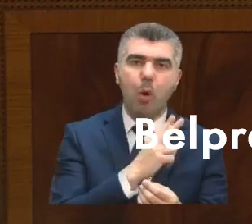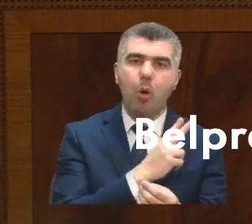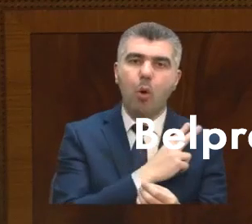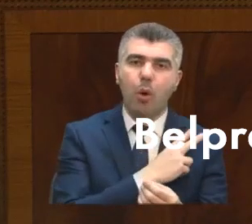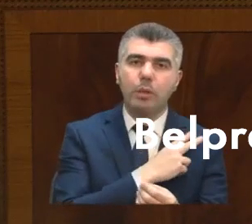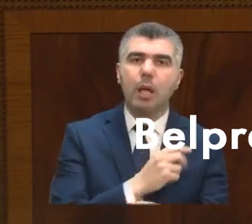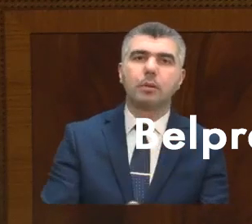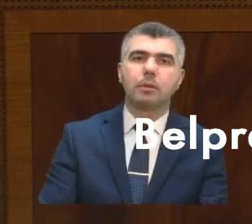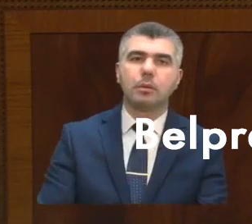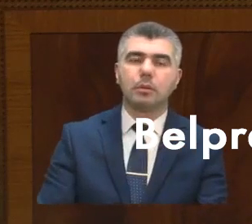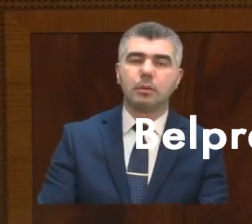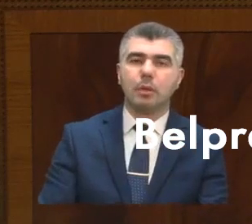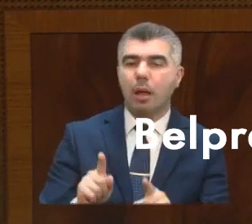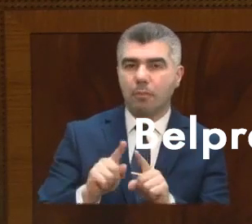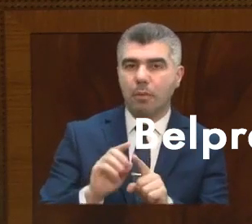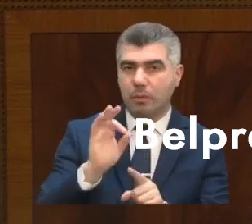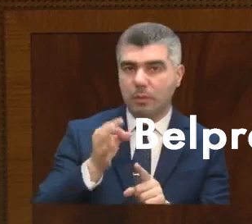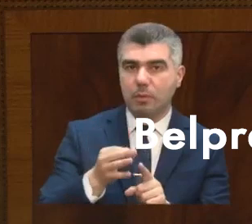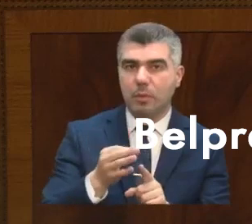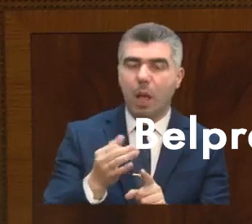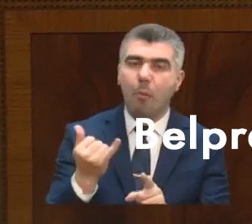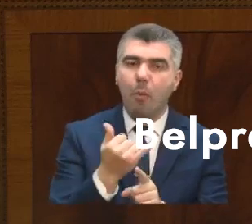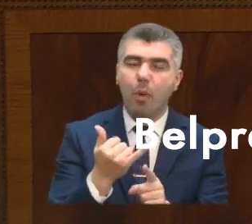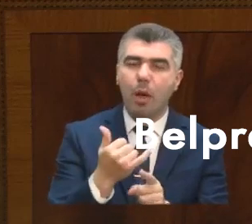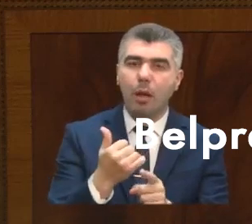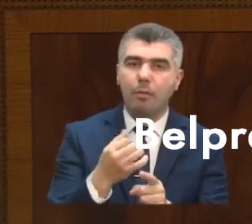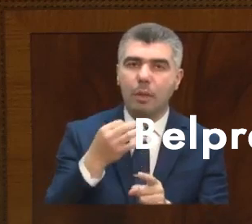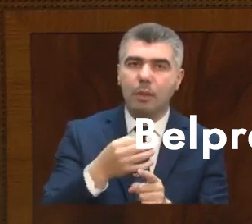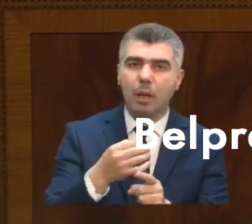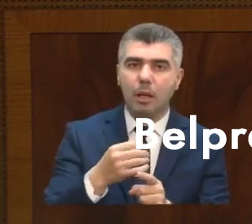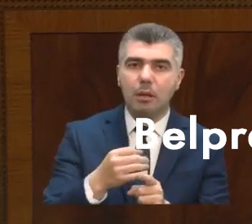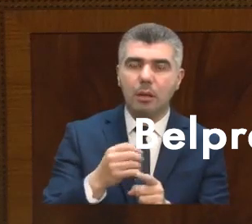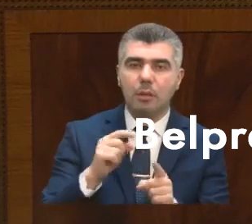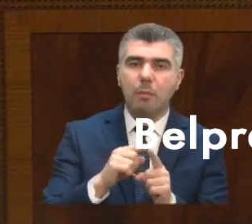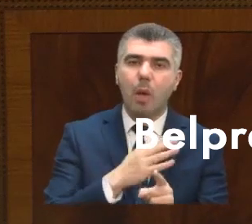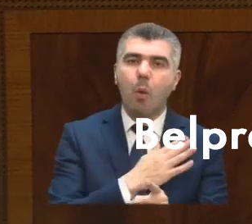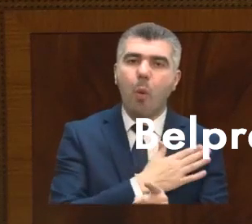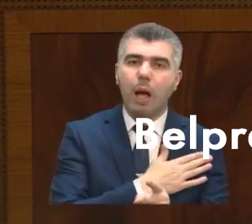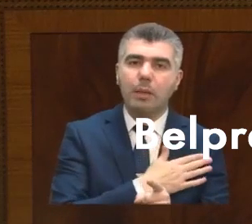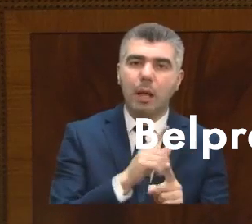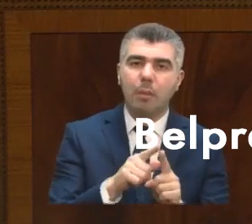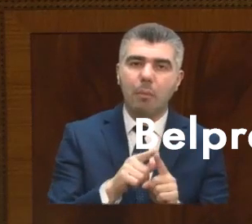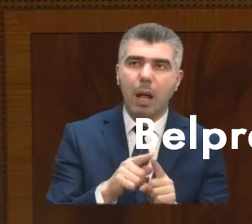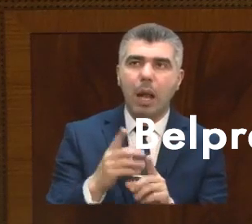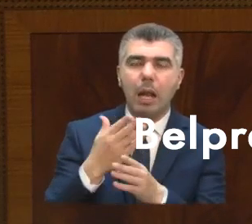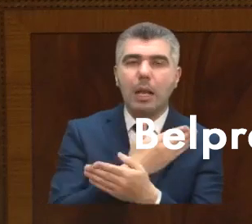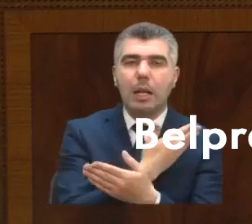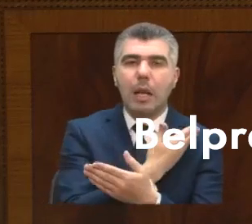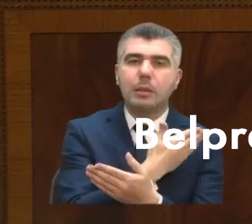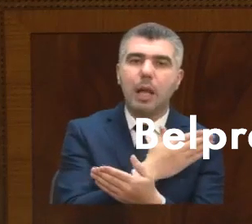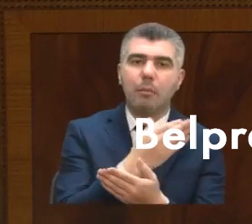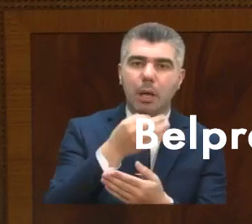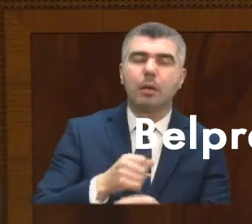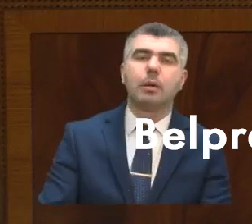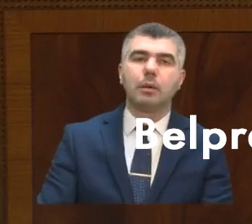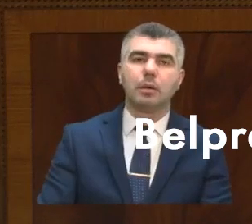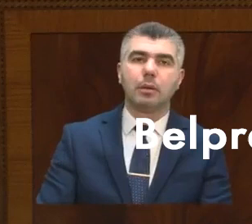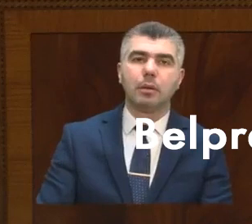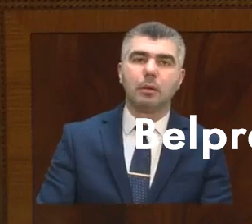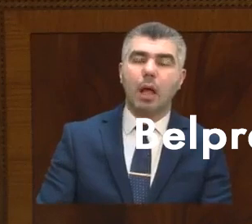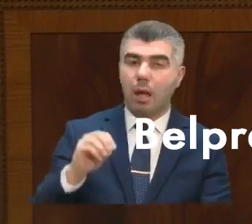التعليم، وذلك انسجاما ووفاء الوطن غفور رحيم، اقتناعا كذلك